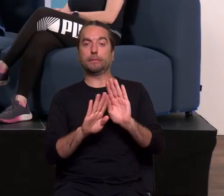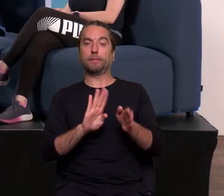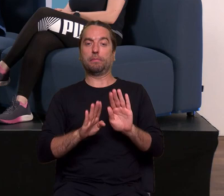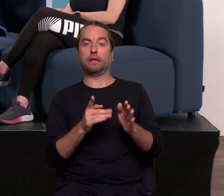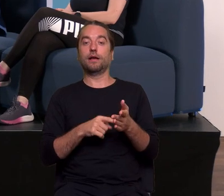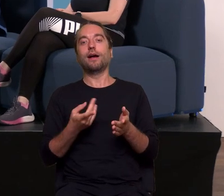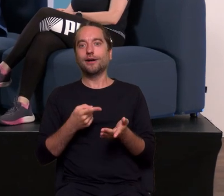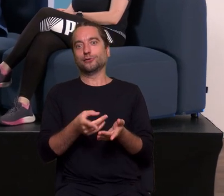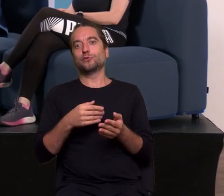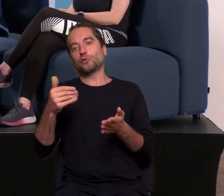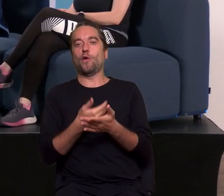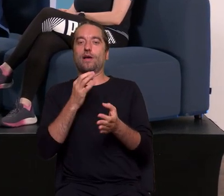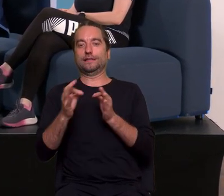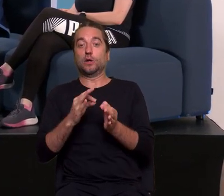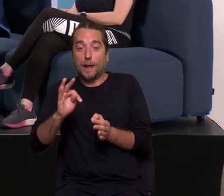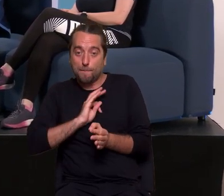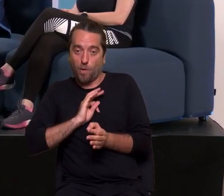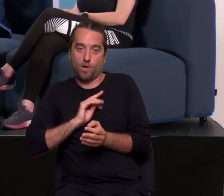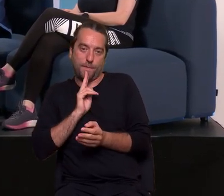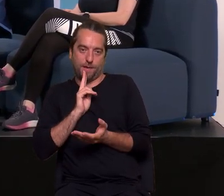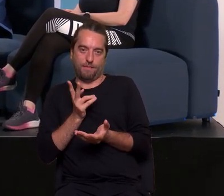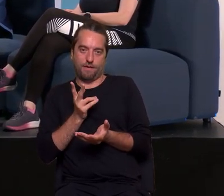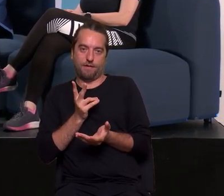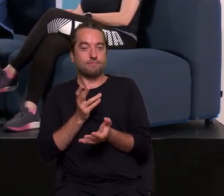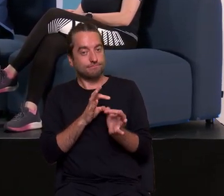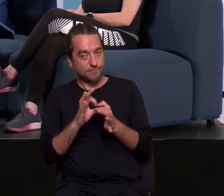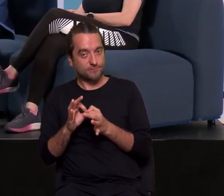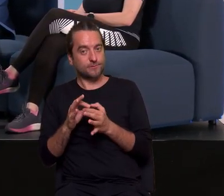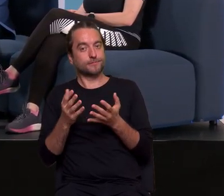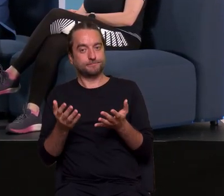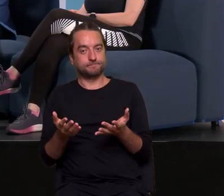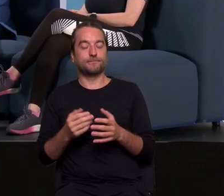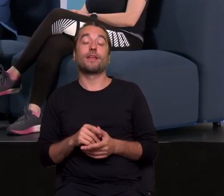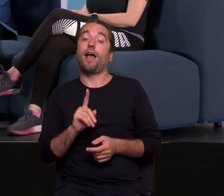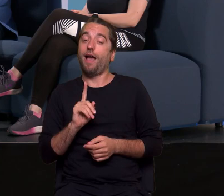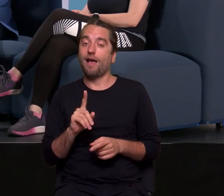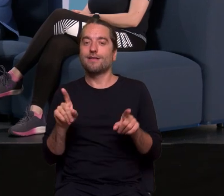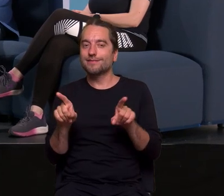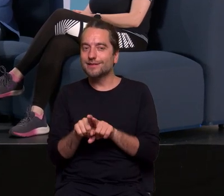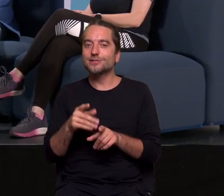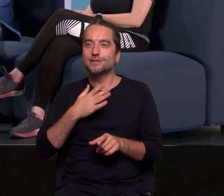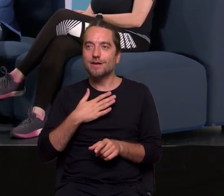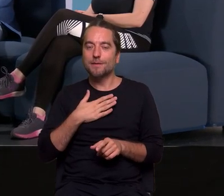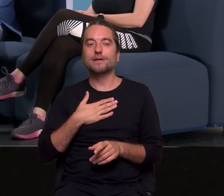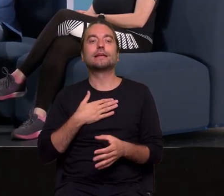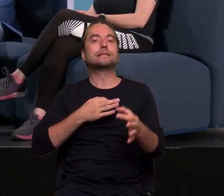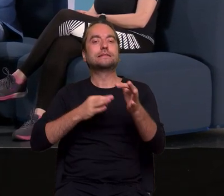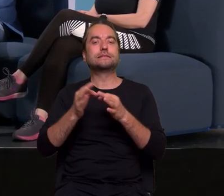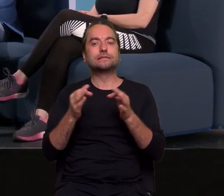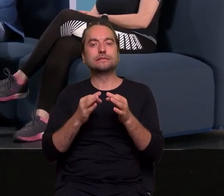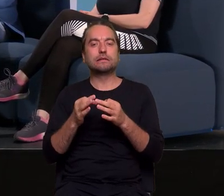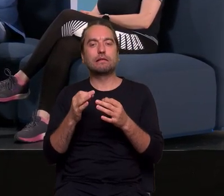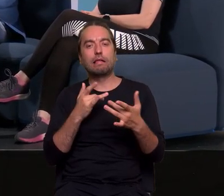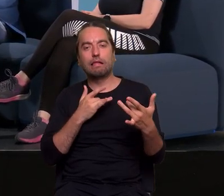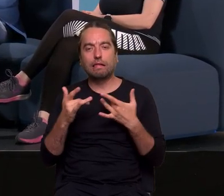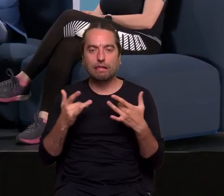nowej historii. A z drugiej strony mamy też historię, tragiczną historię, którą